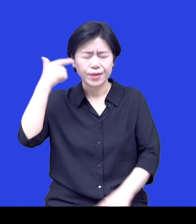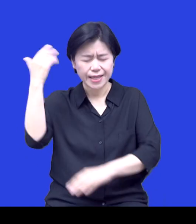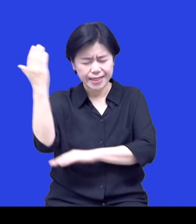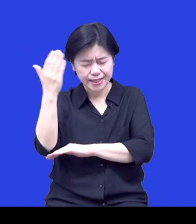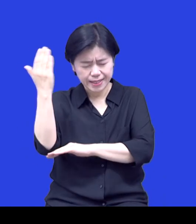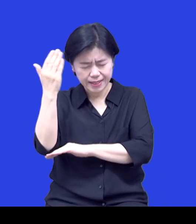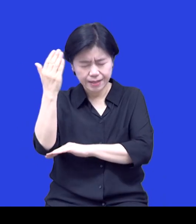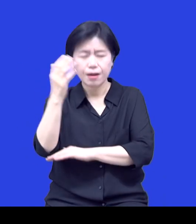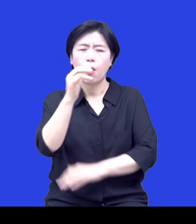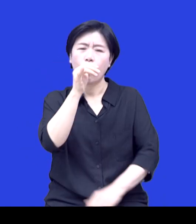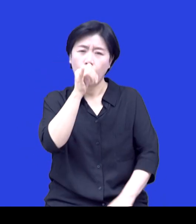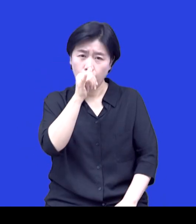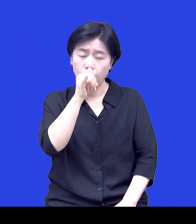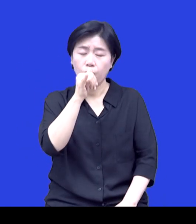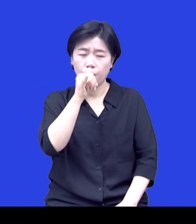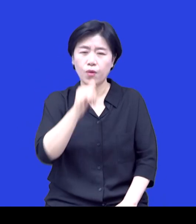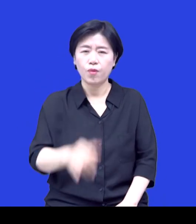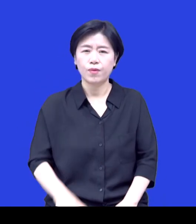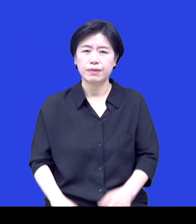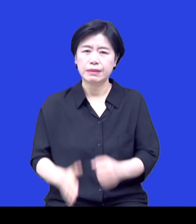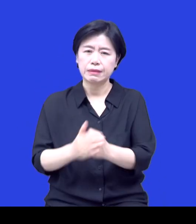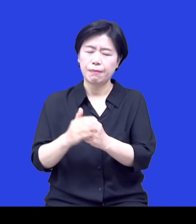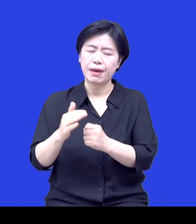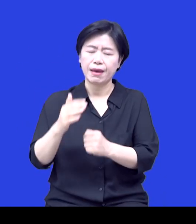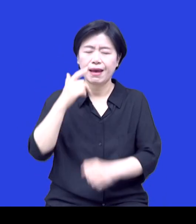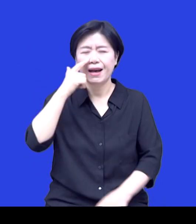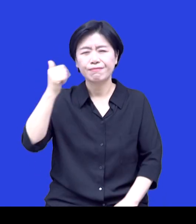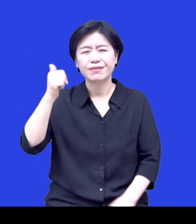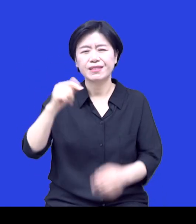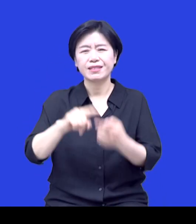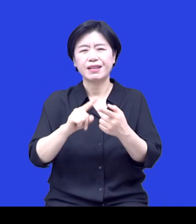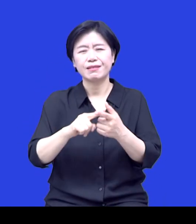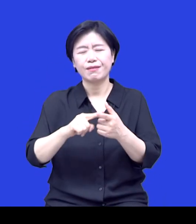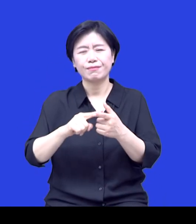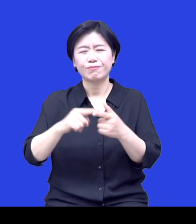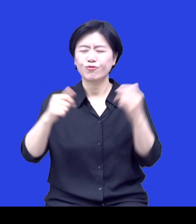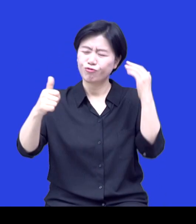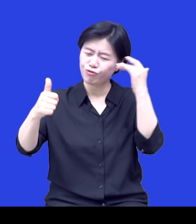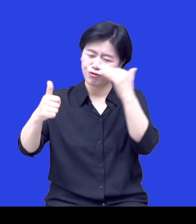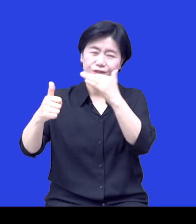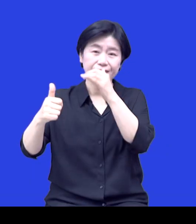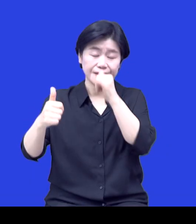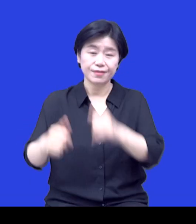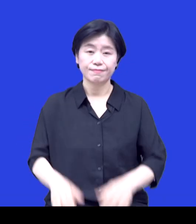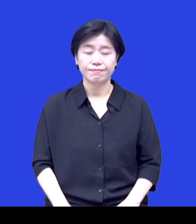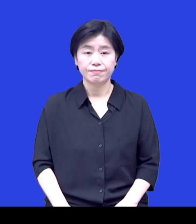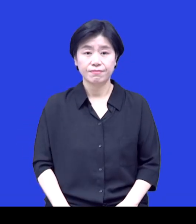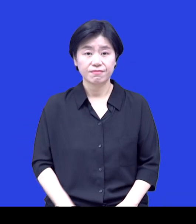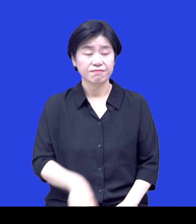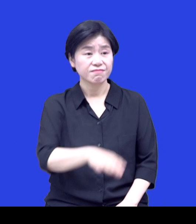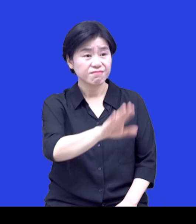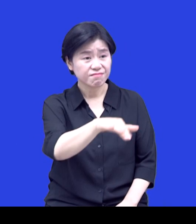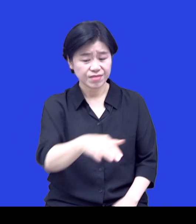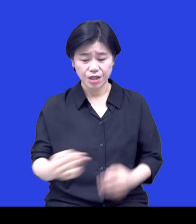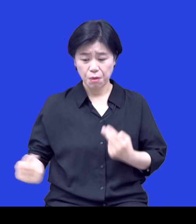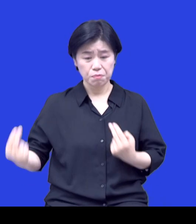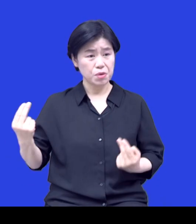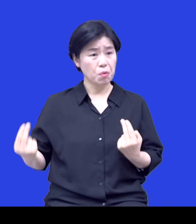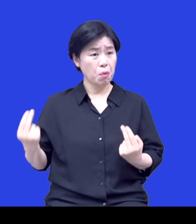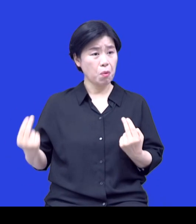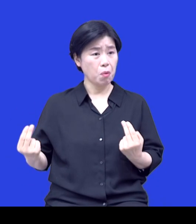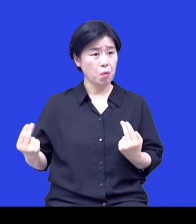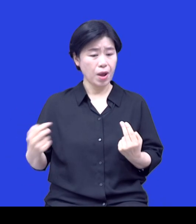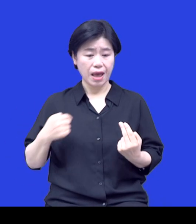그래도 신실하게 사셨는데 생각이 좀 납니다. 네. 목사님이 저하고 션을 또 비교하셨었어요? 아유, 작가가